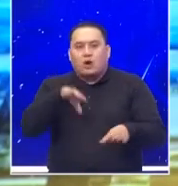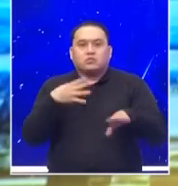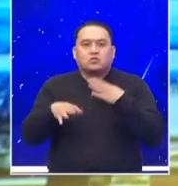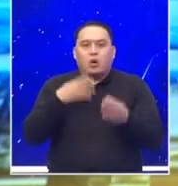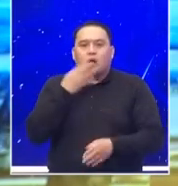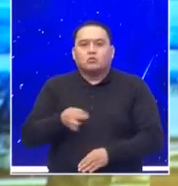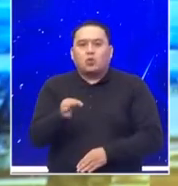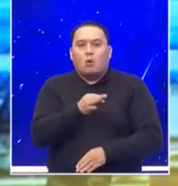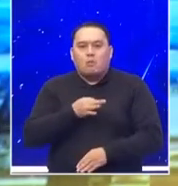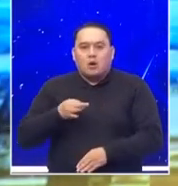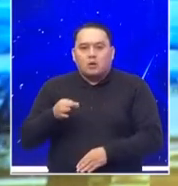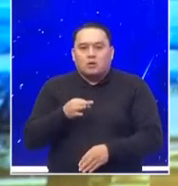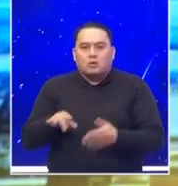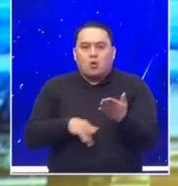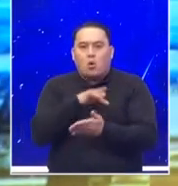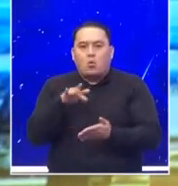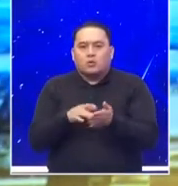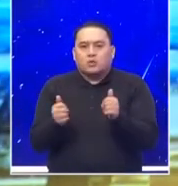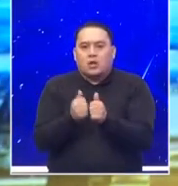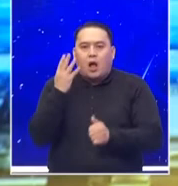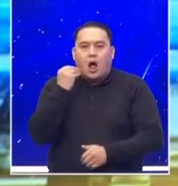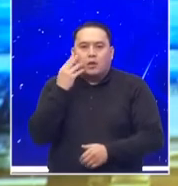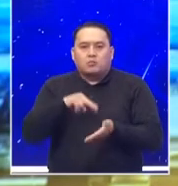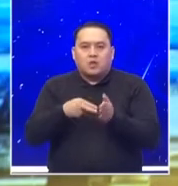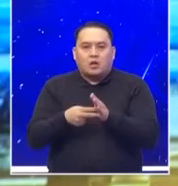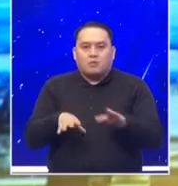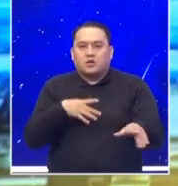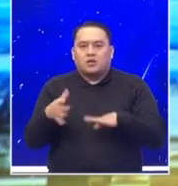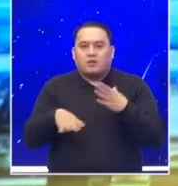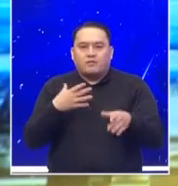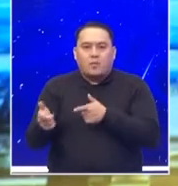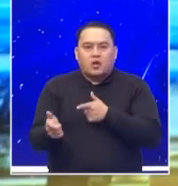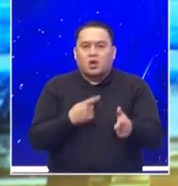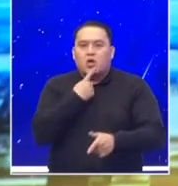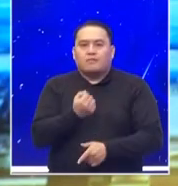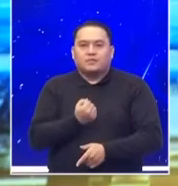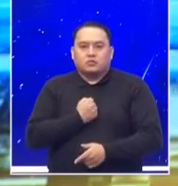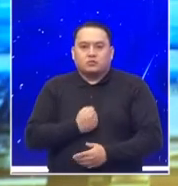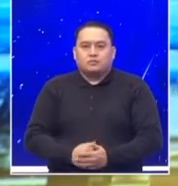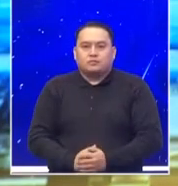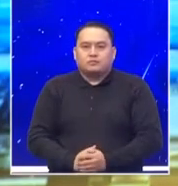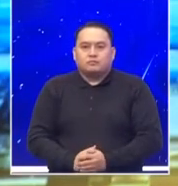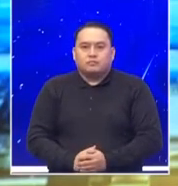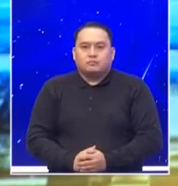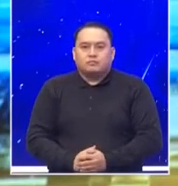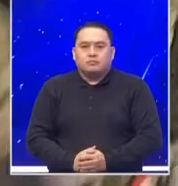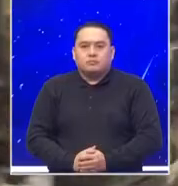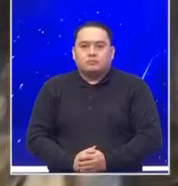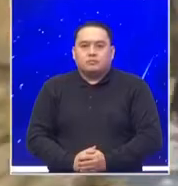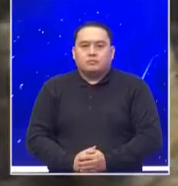алматинской области imac мегаполисе алматы согласно плана боевой подготовке солдат подробнее в следующем материале